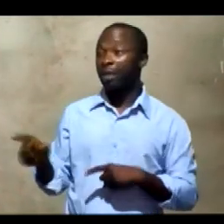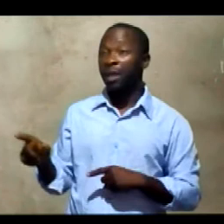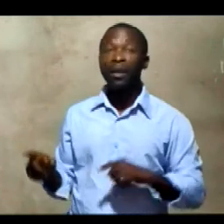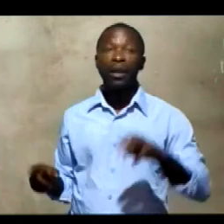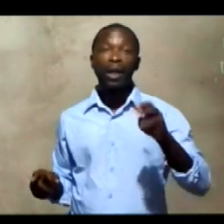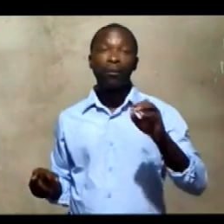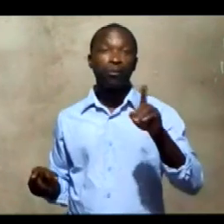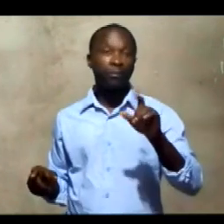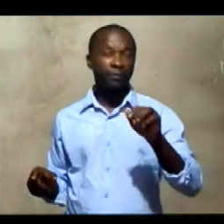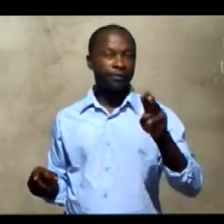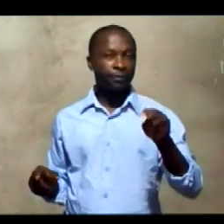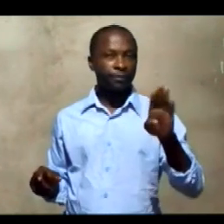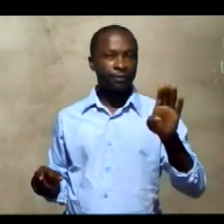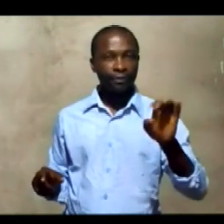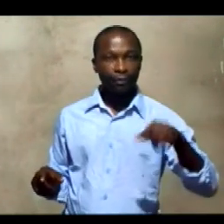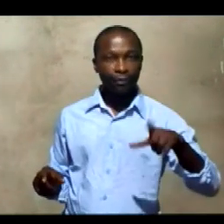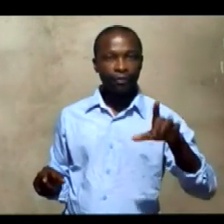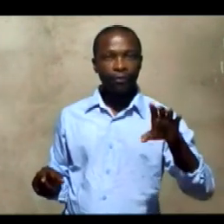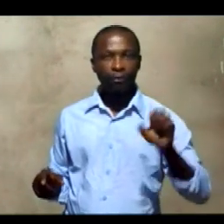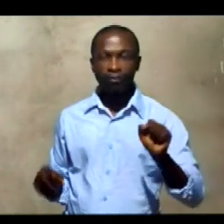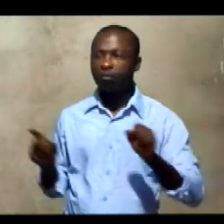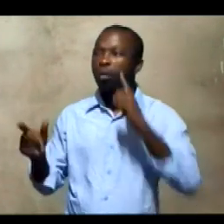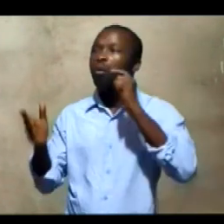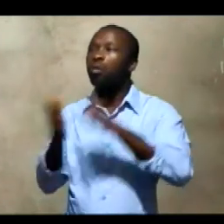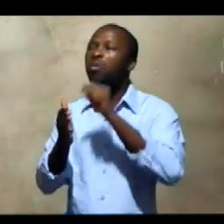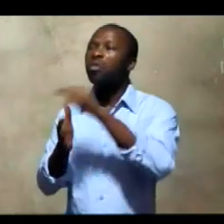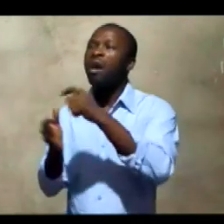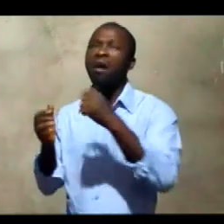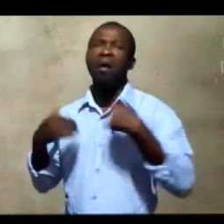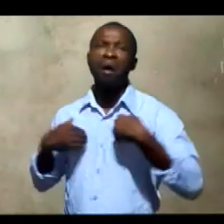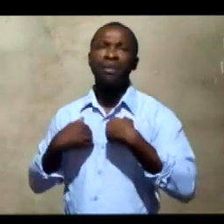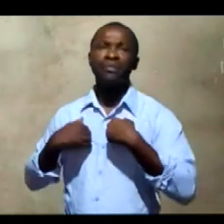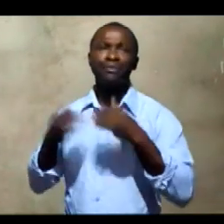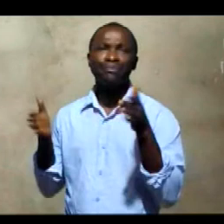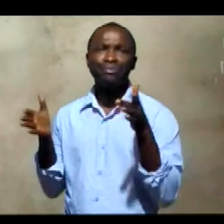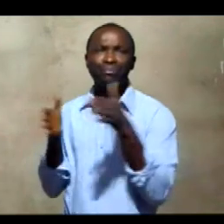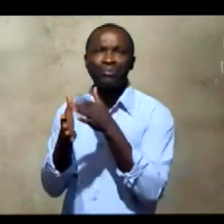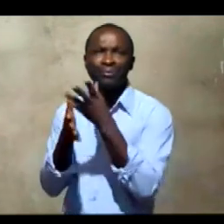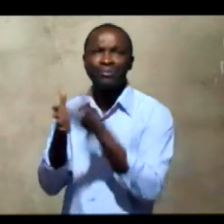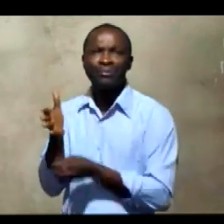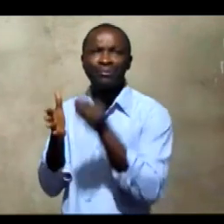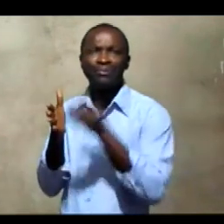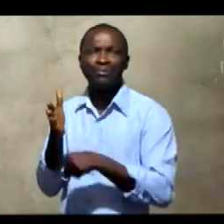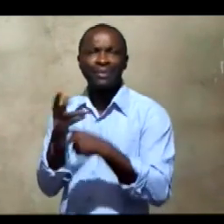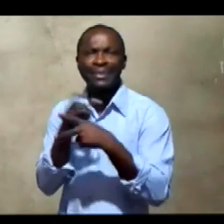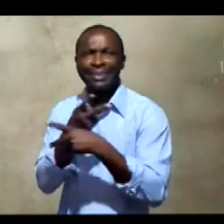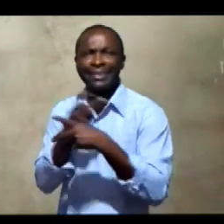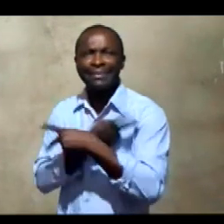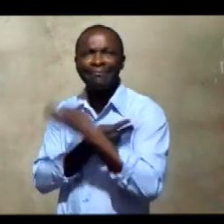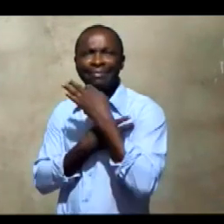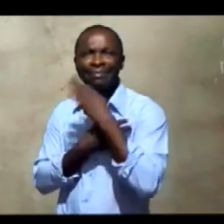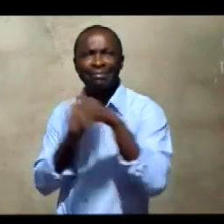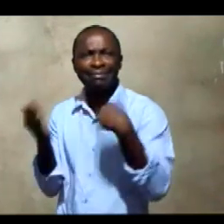croissance régulière, modeste mais stable, d'environ 13% de menaces. Certaines enregistrent un taux un peu plus important